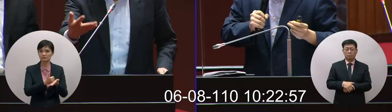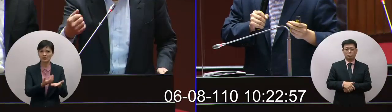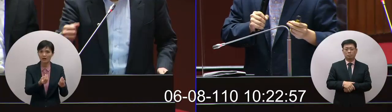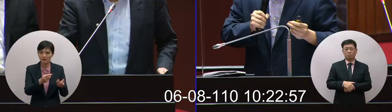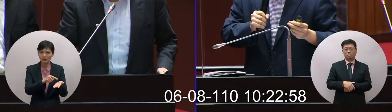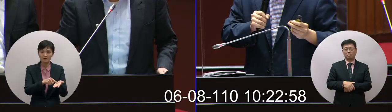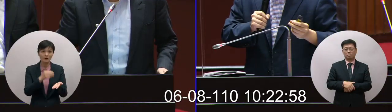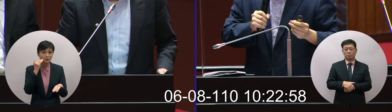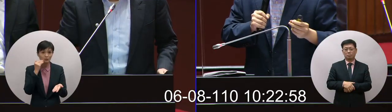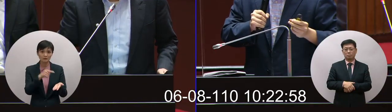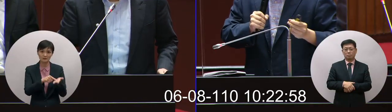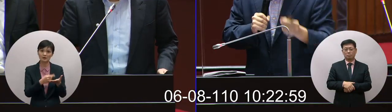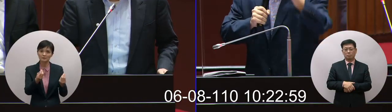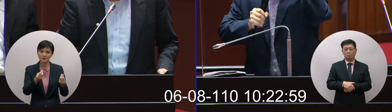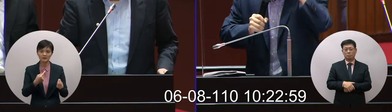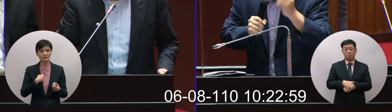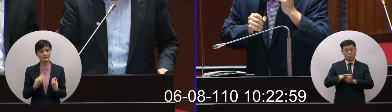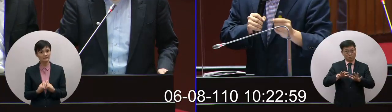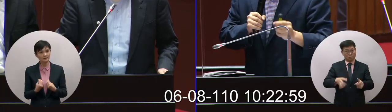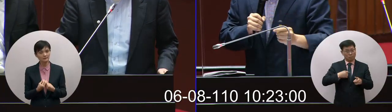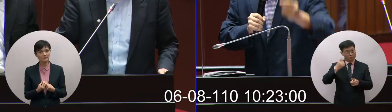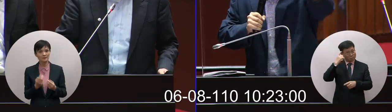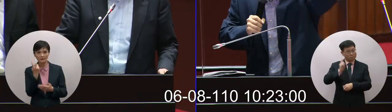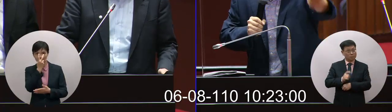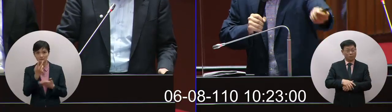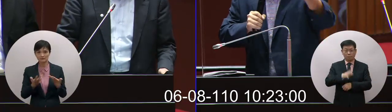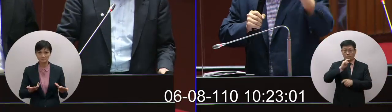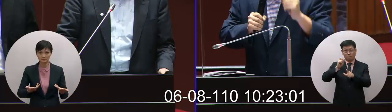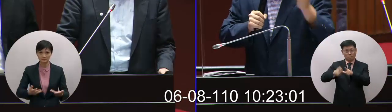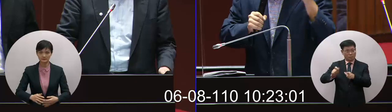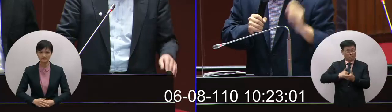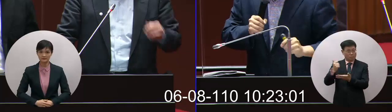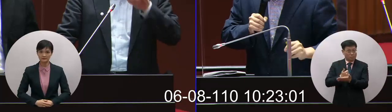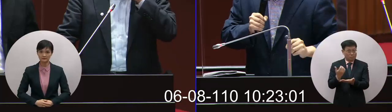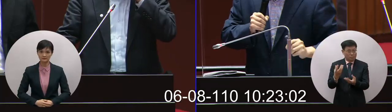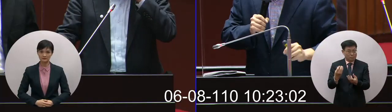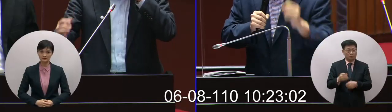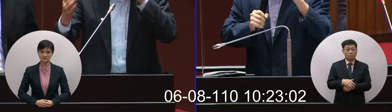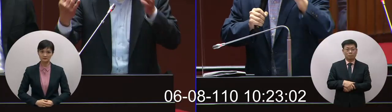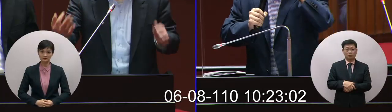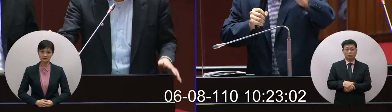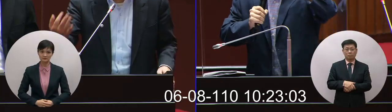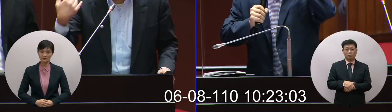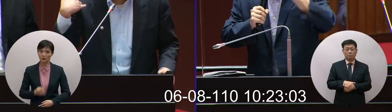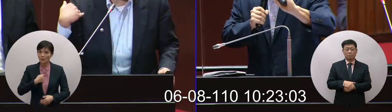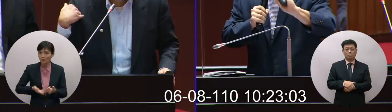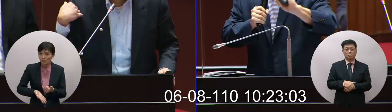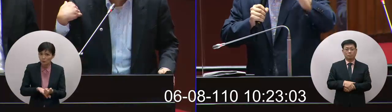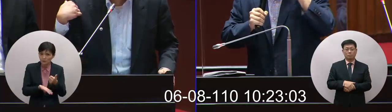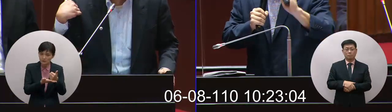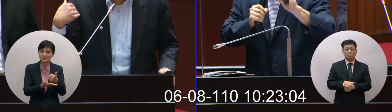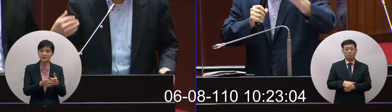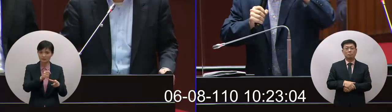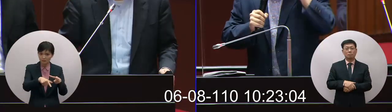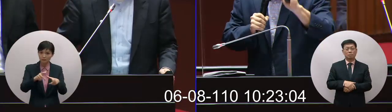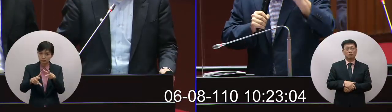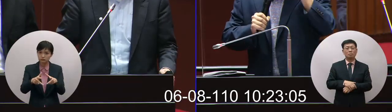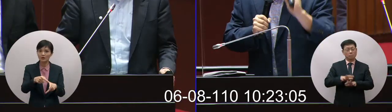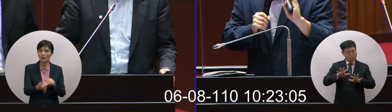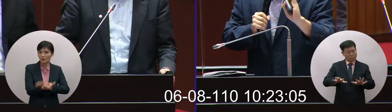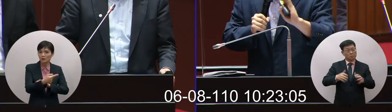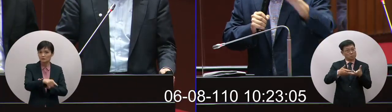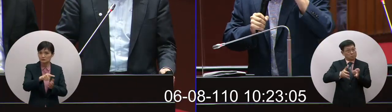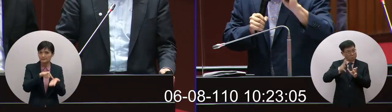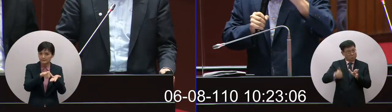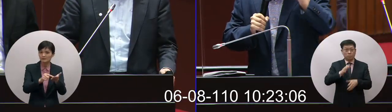伊无买就，我想要心啥货啦。 所以你即下意思来讲是厂商无想要去买这吗？ 那鼓励他赶快来进来啊。 那现